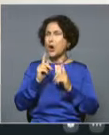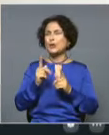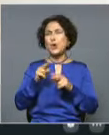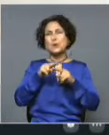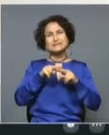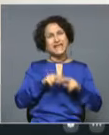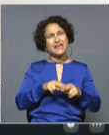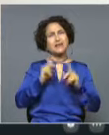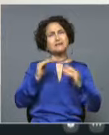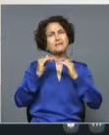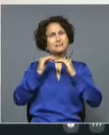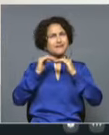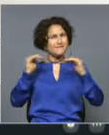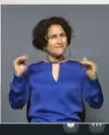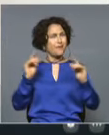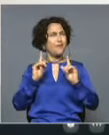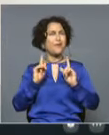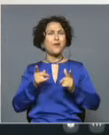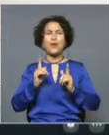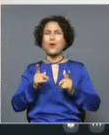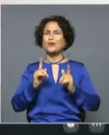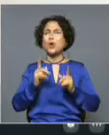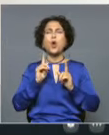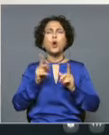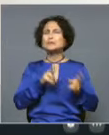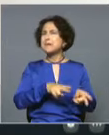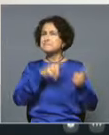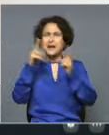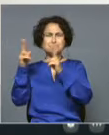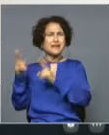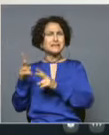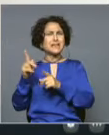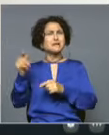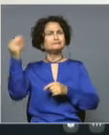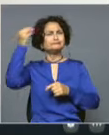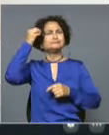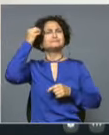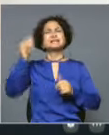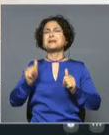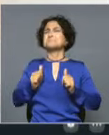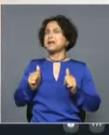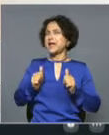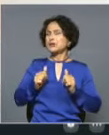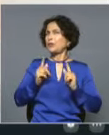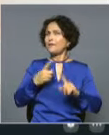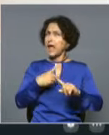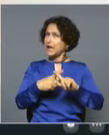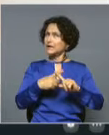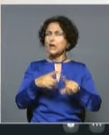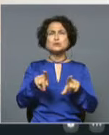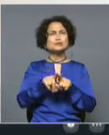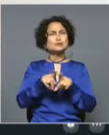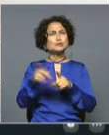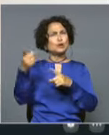на равнището, на което всеки един изселник е напуснал България. Това е характерно, между другото, и за